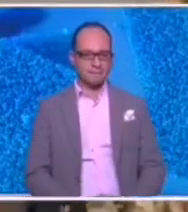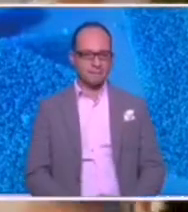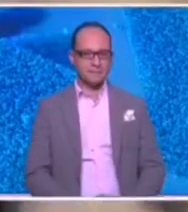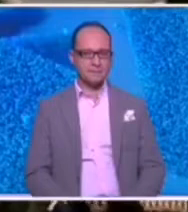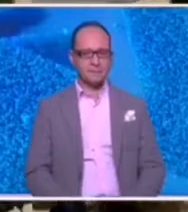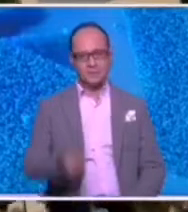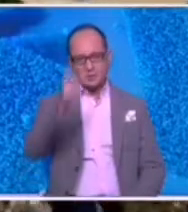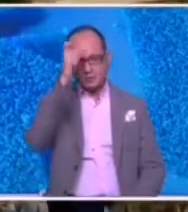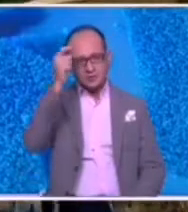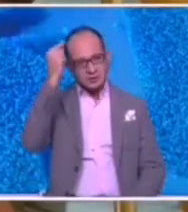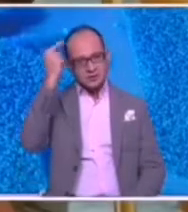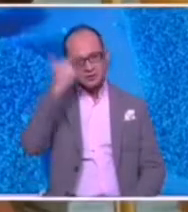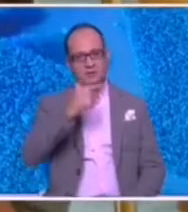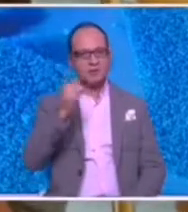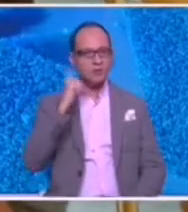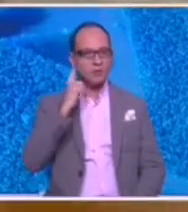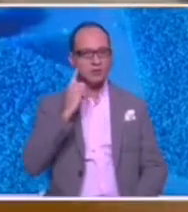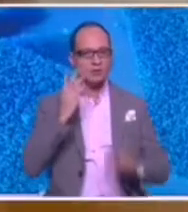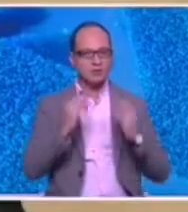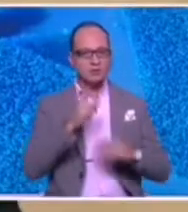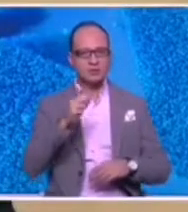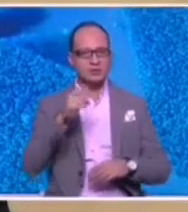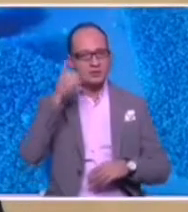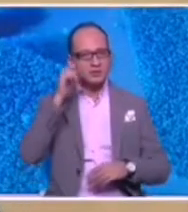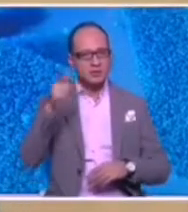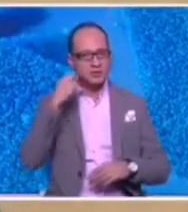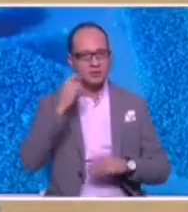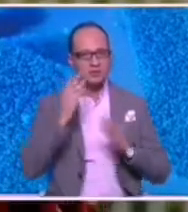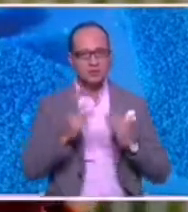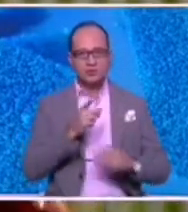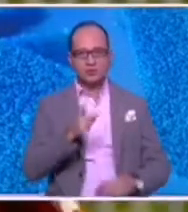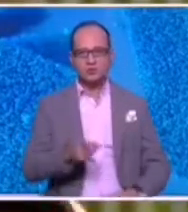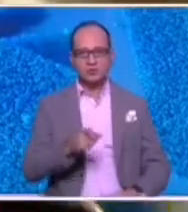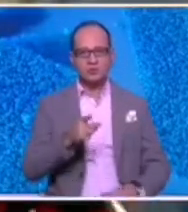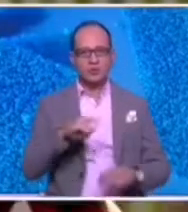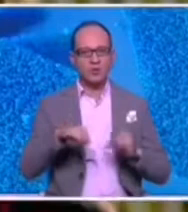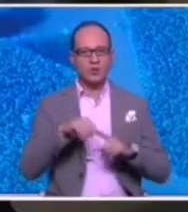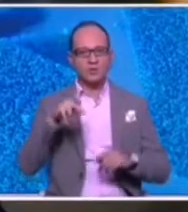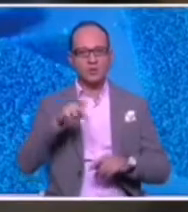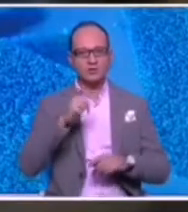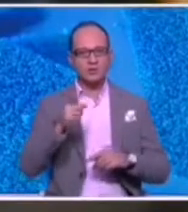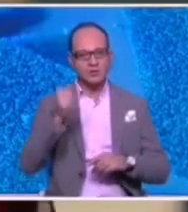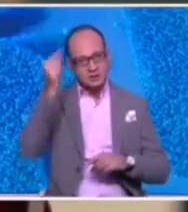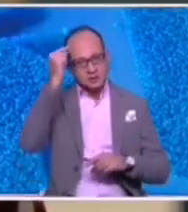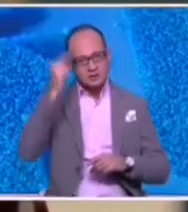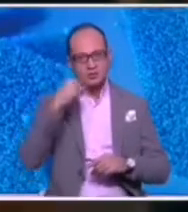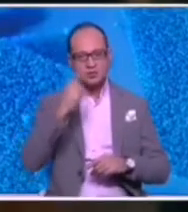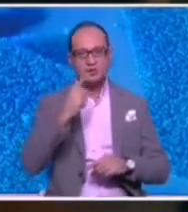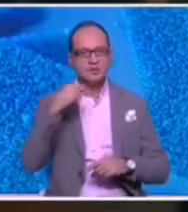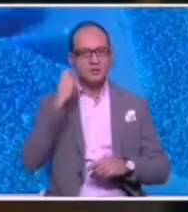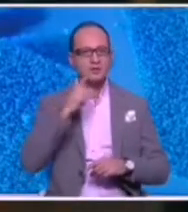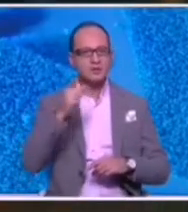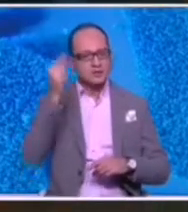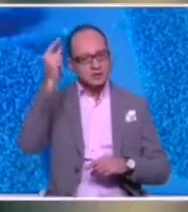Türkiye'de saç ektirmenin popüler hale gelmesi İspanya'da filme de konu olmuştu for Los pelos yani Saçım yüzünden filmi